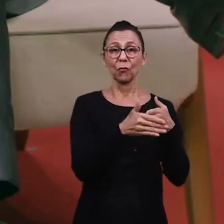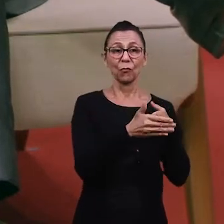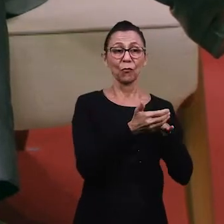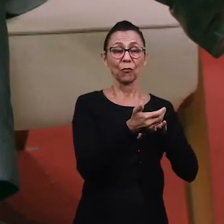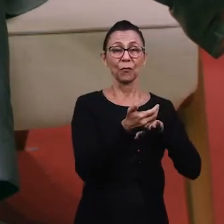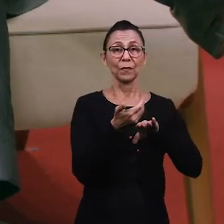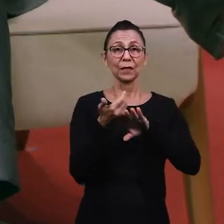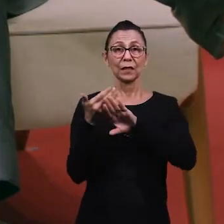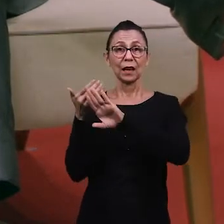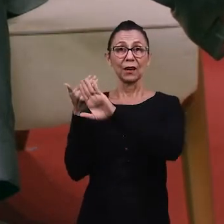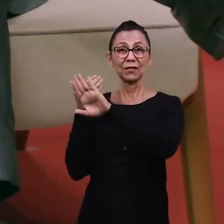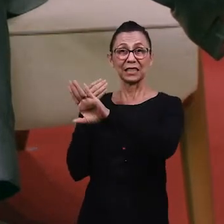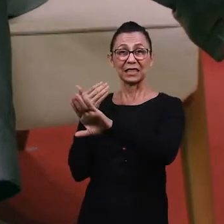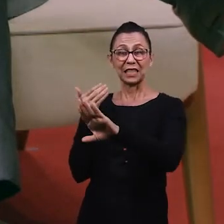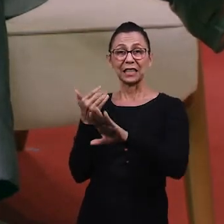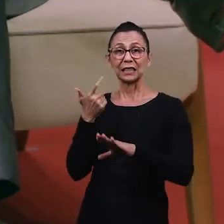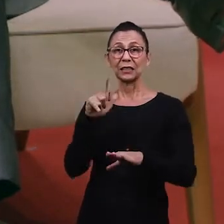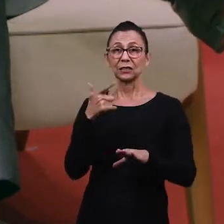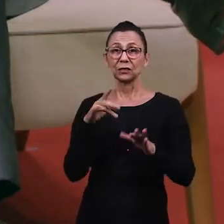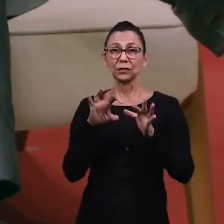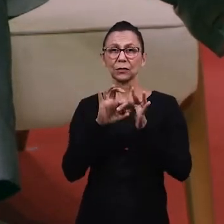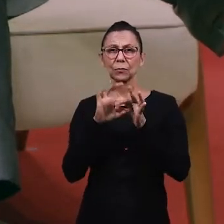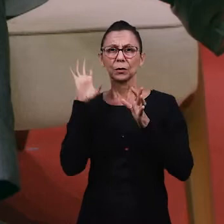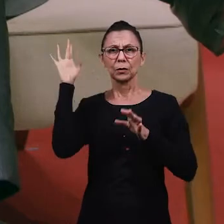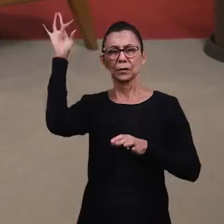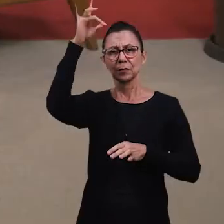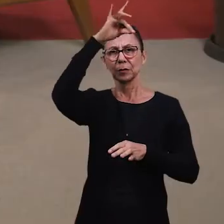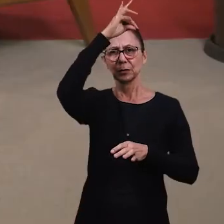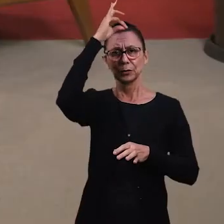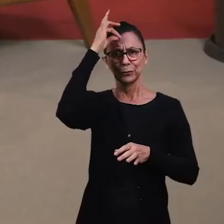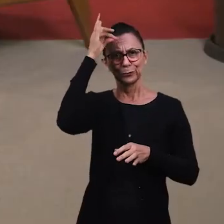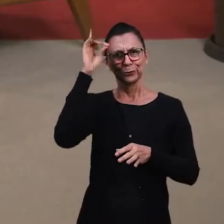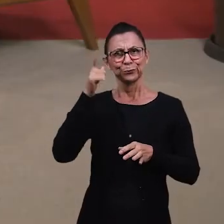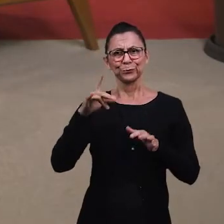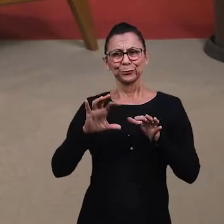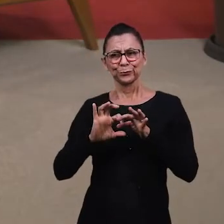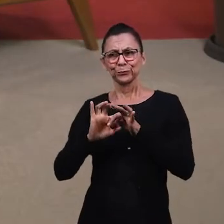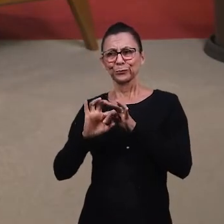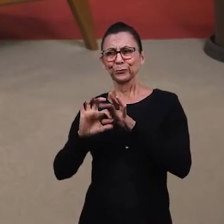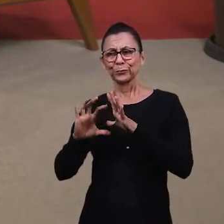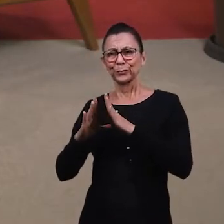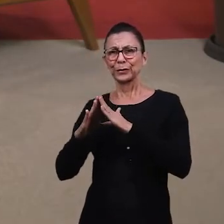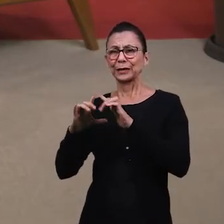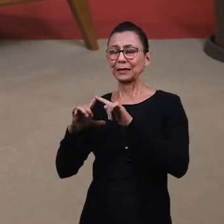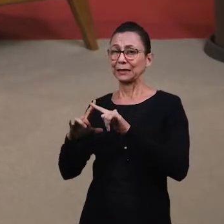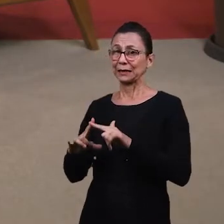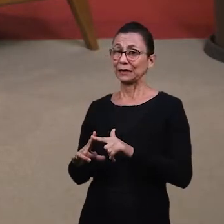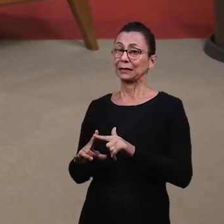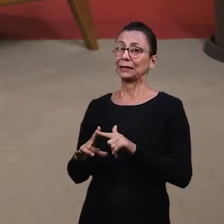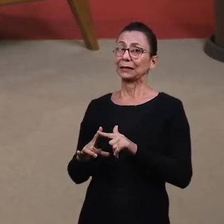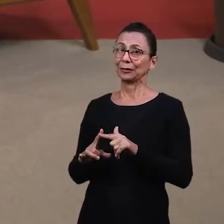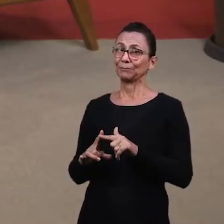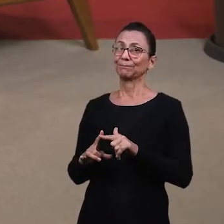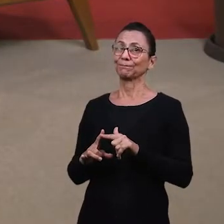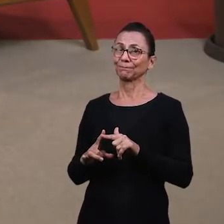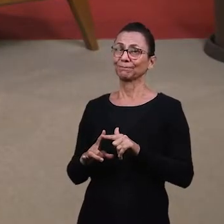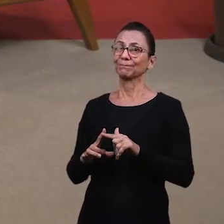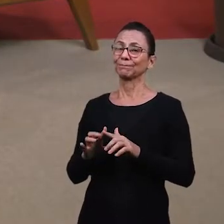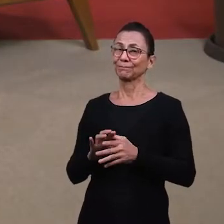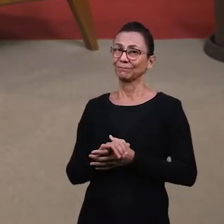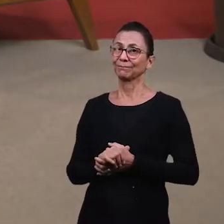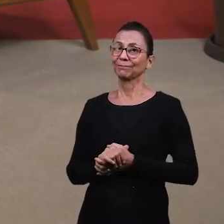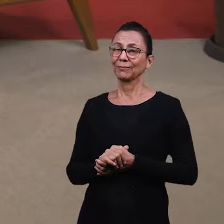elle a un désir grandiose pour le retour du Seigneur Jésus, pour l'enlèvement. Mais de l'autre côté, c'est lui qui n'est pas